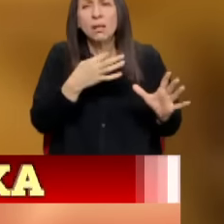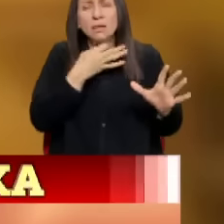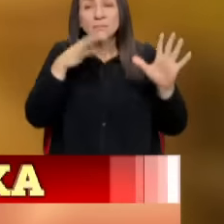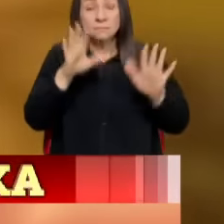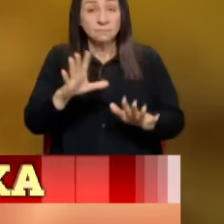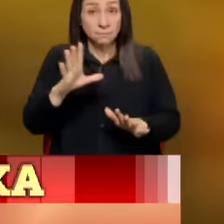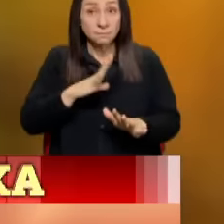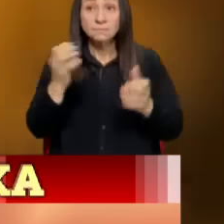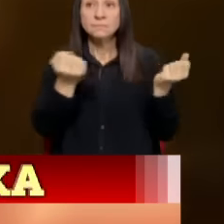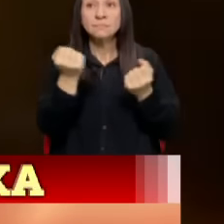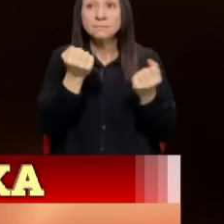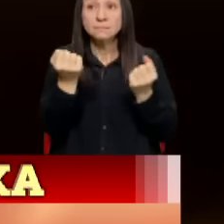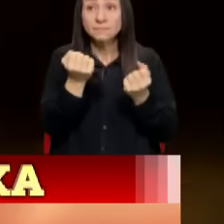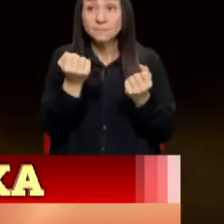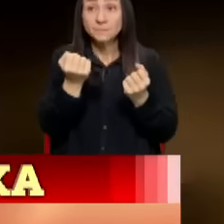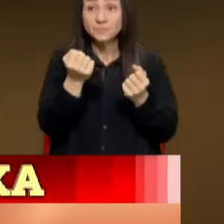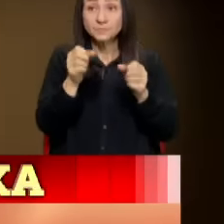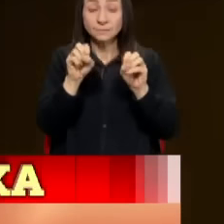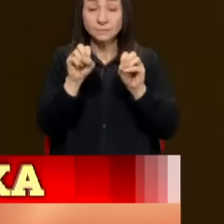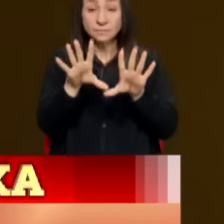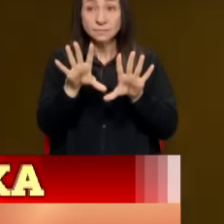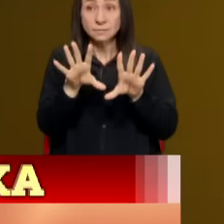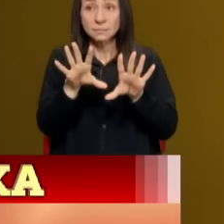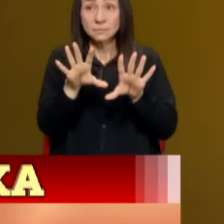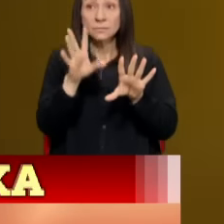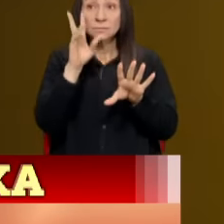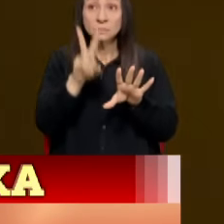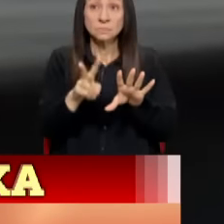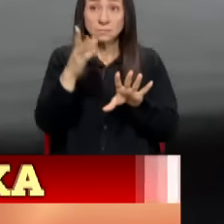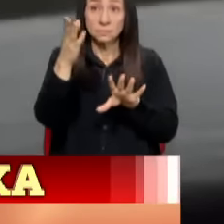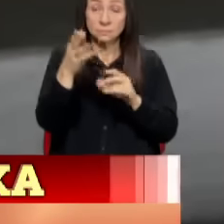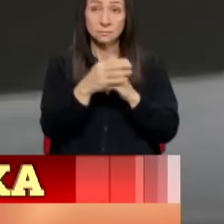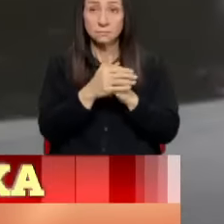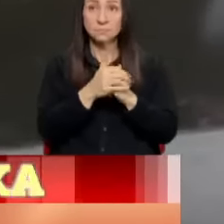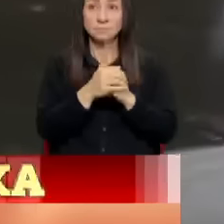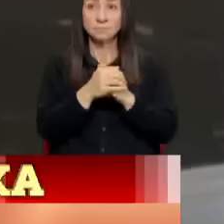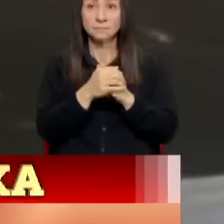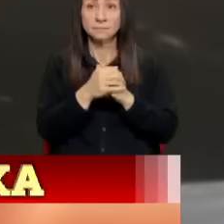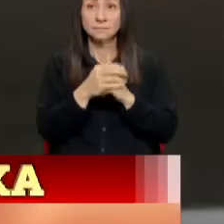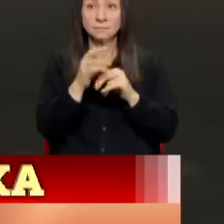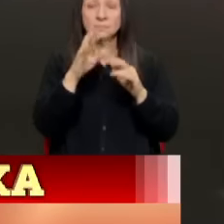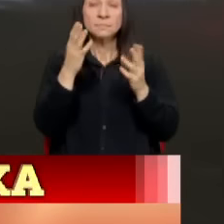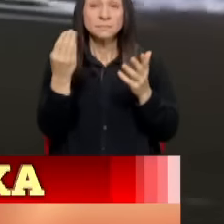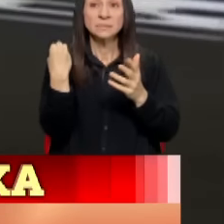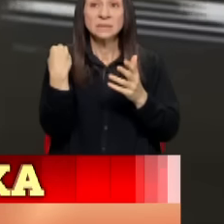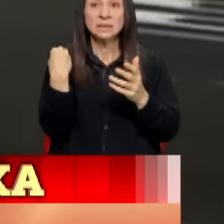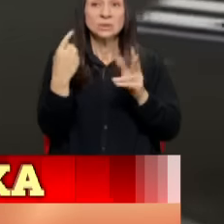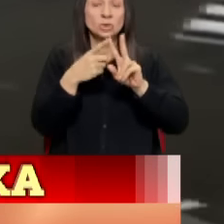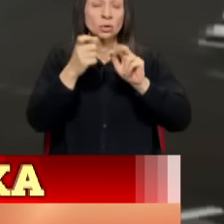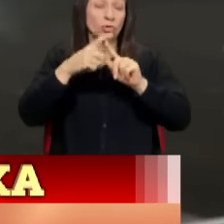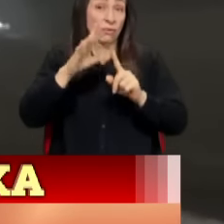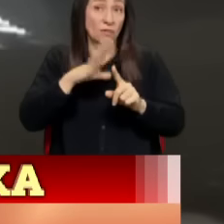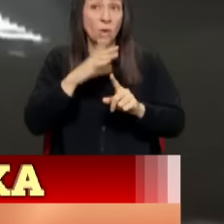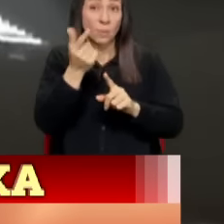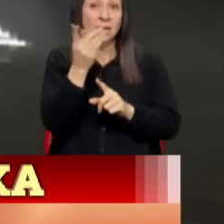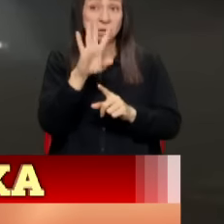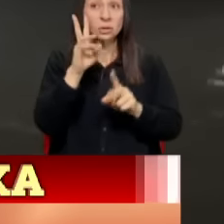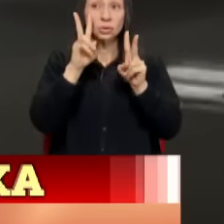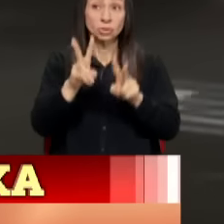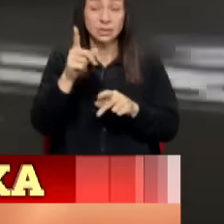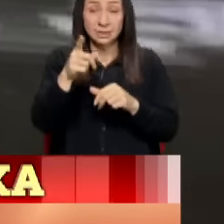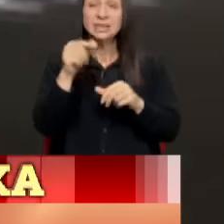kalanlar var. Araçların farlarının da yandığını da görüyorsunuz. sizlerde. Yeni notları var. Birazdan onu da